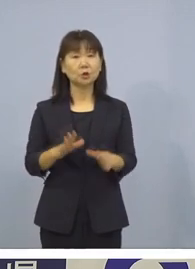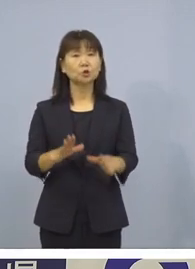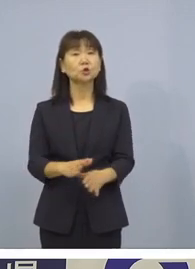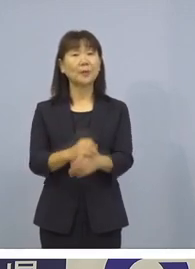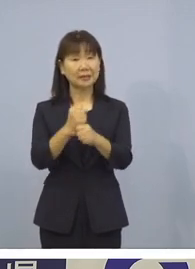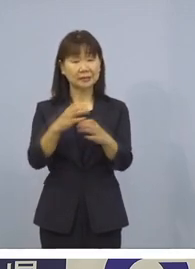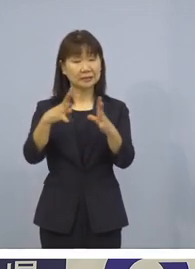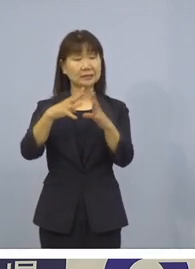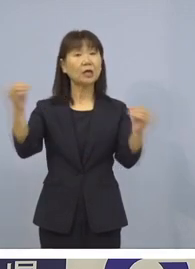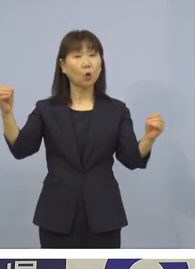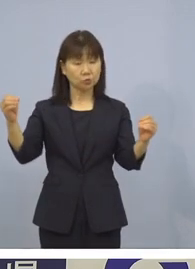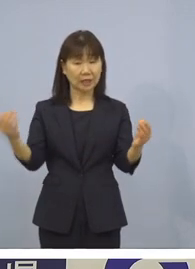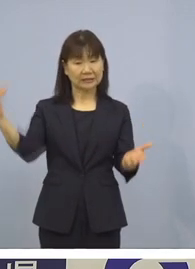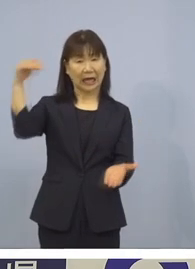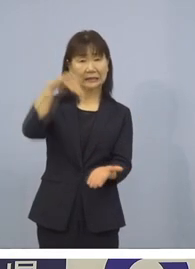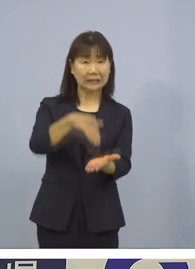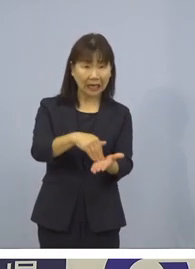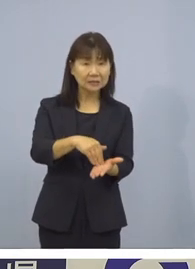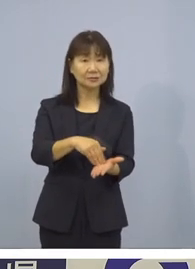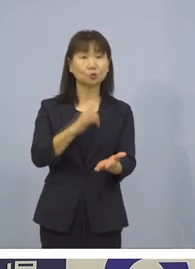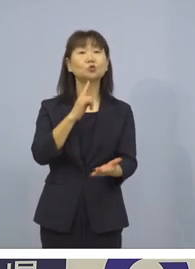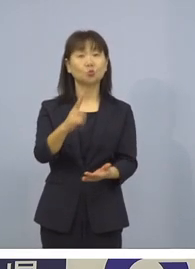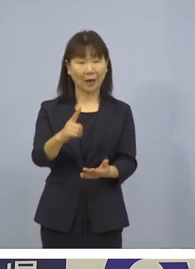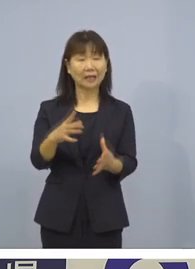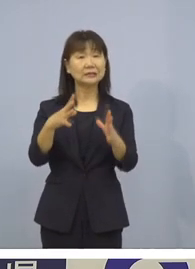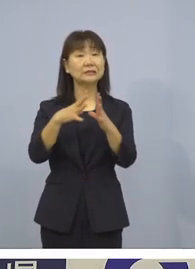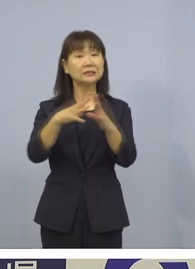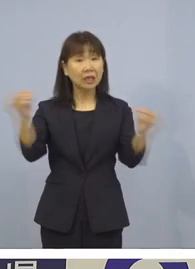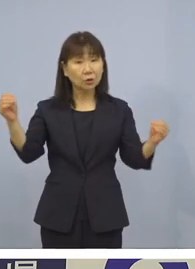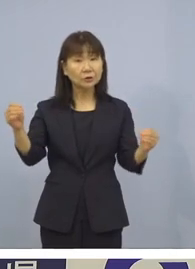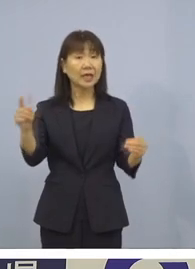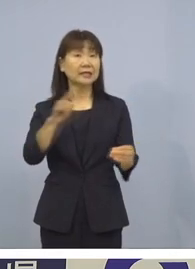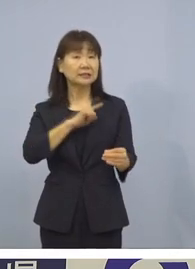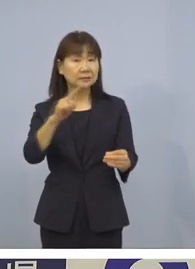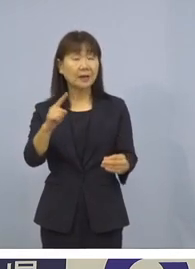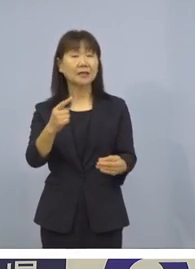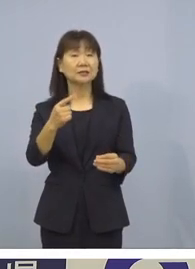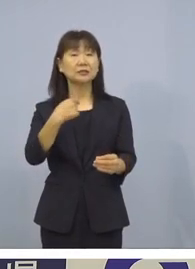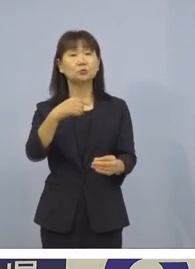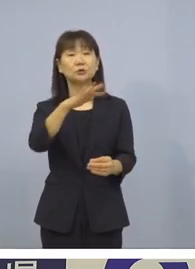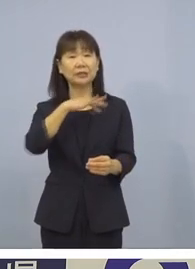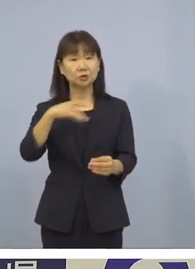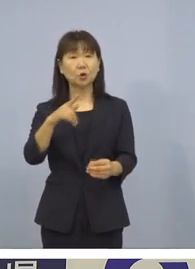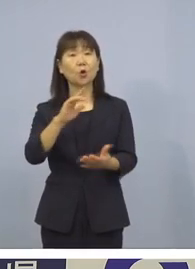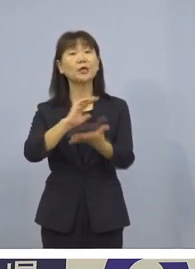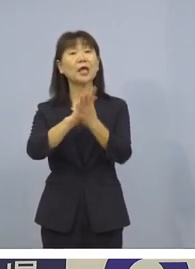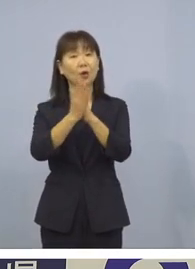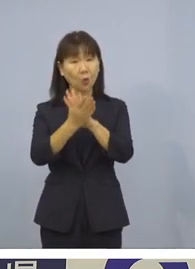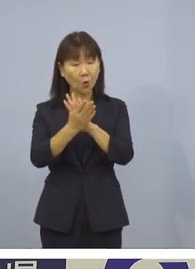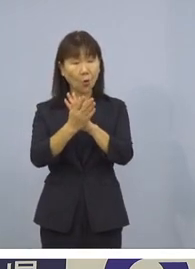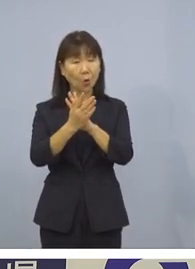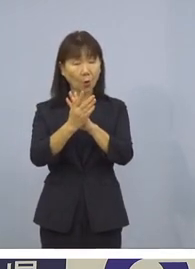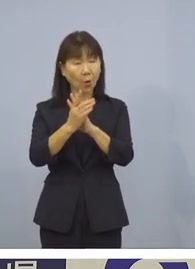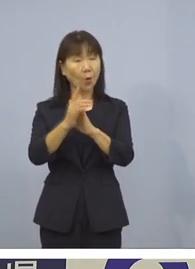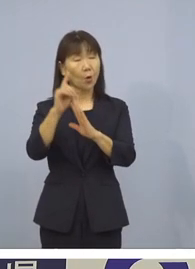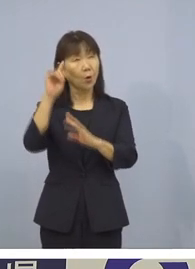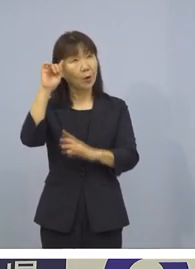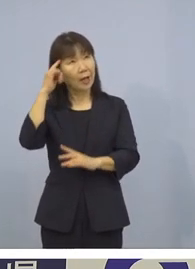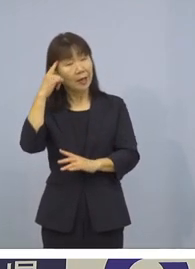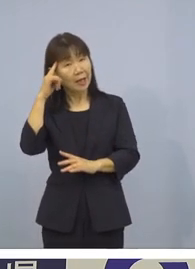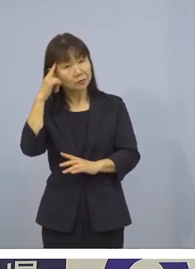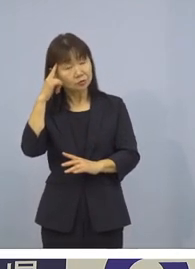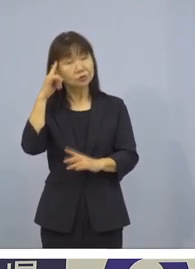全国で再開ってことは、全国で一番自分たちの県を振り返る機会がない県なんです